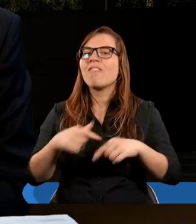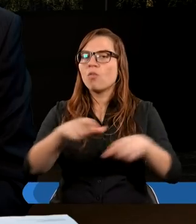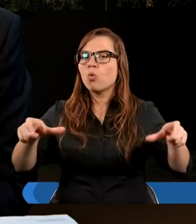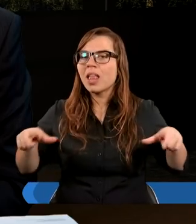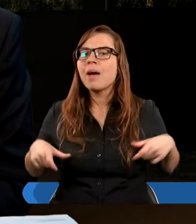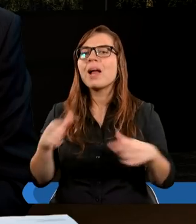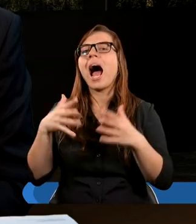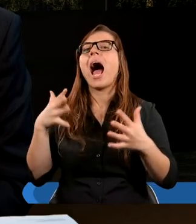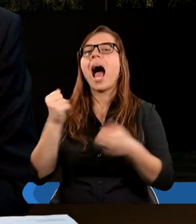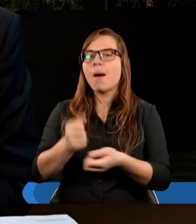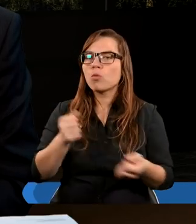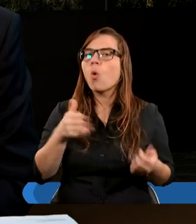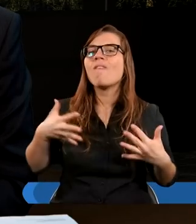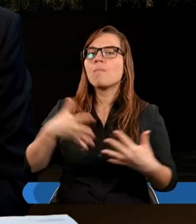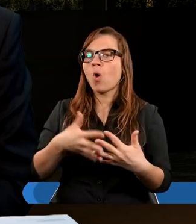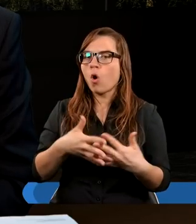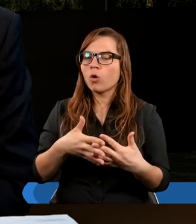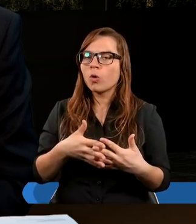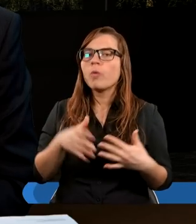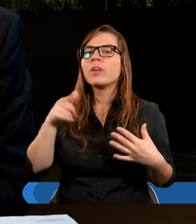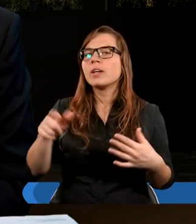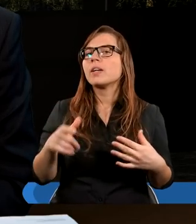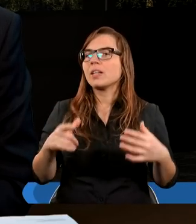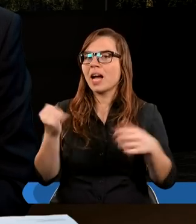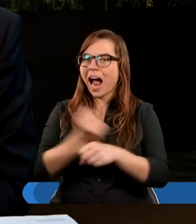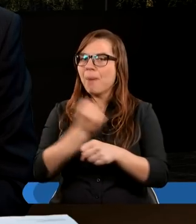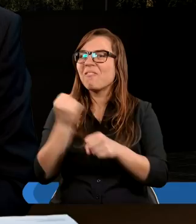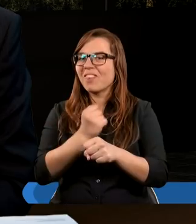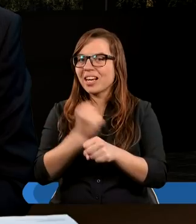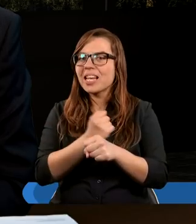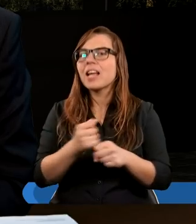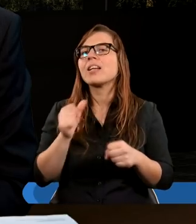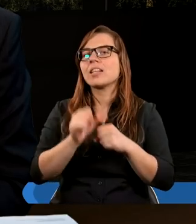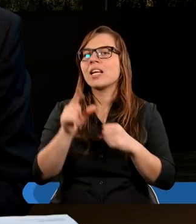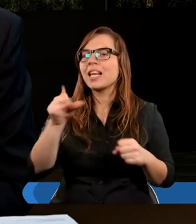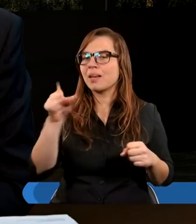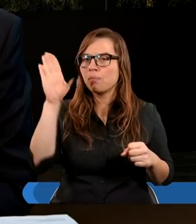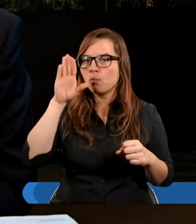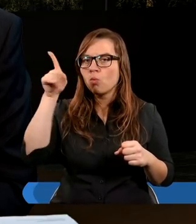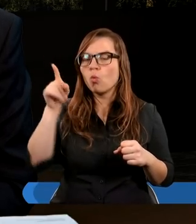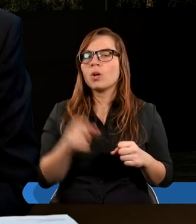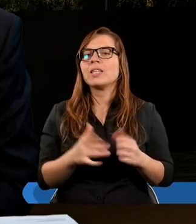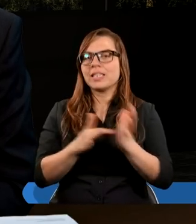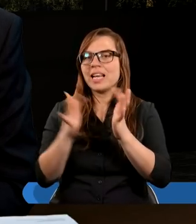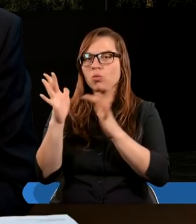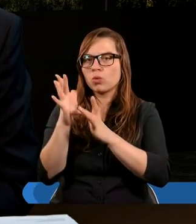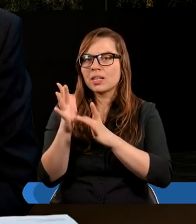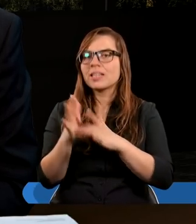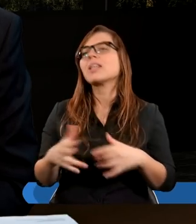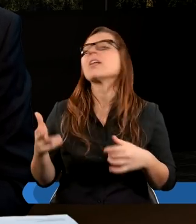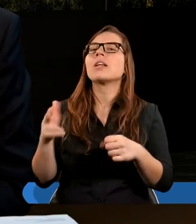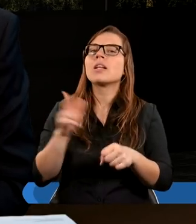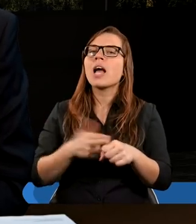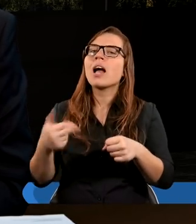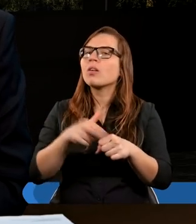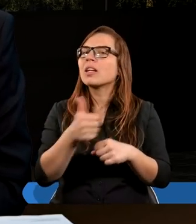apostołów i poroków, którego kamieniem węgielnym jest sam, Chrystus Jezus, na którym